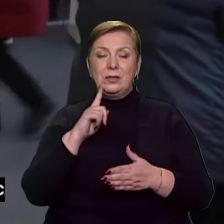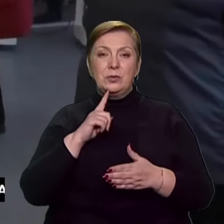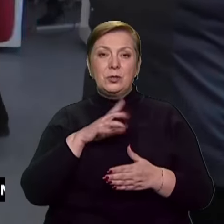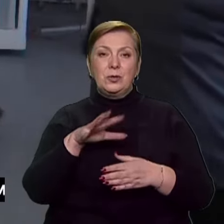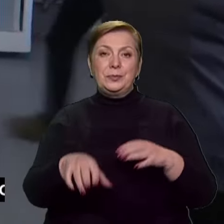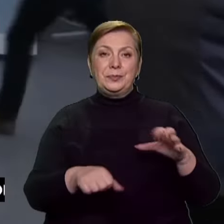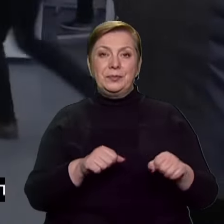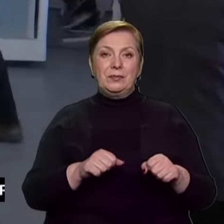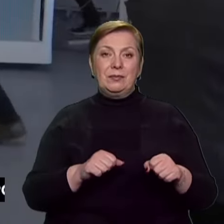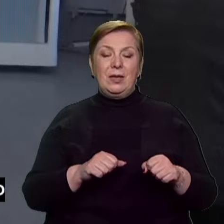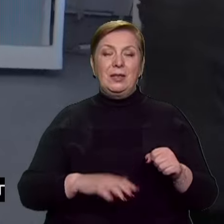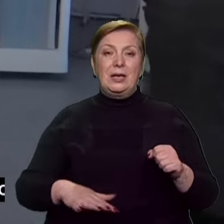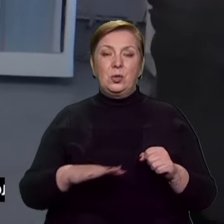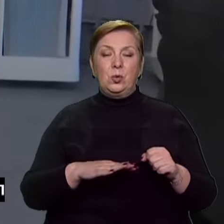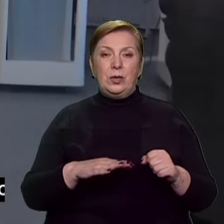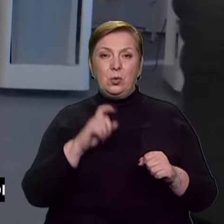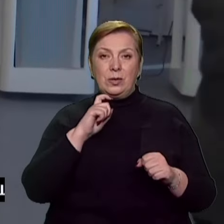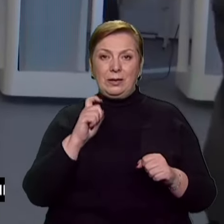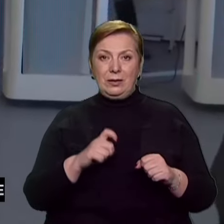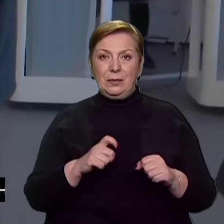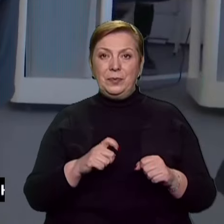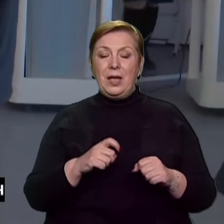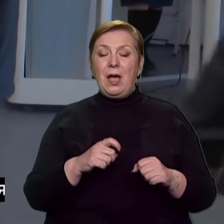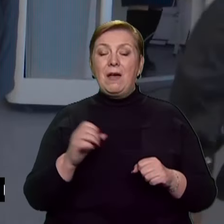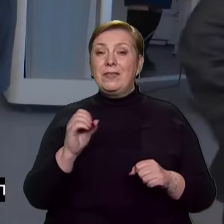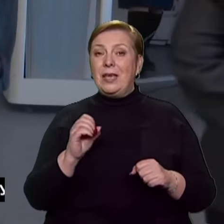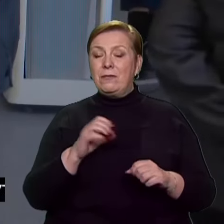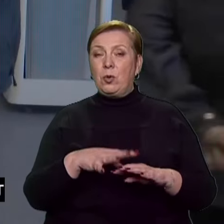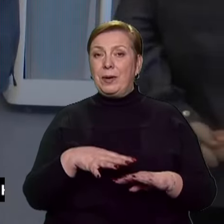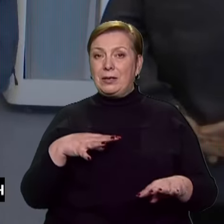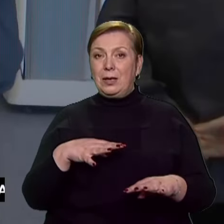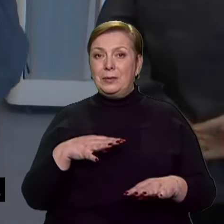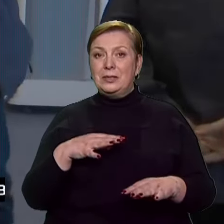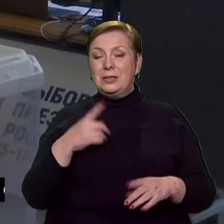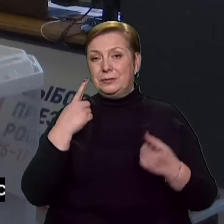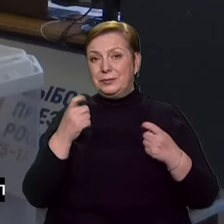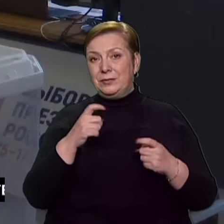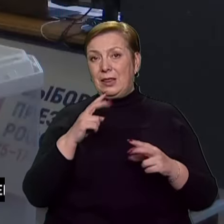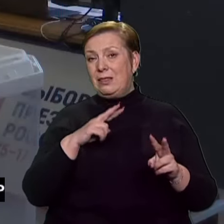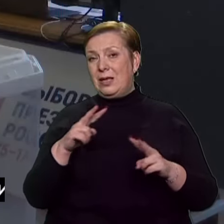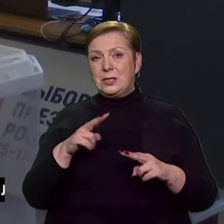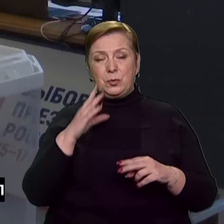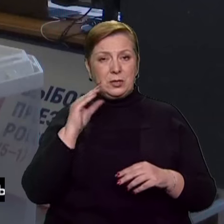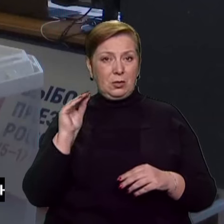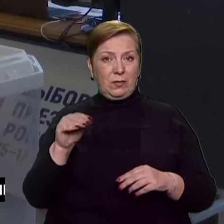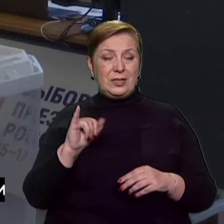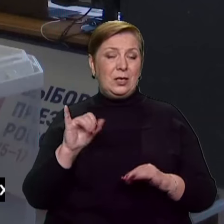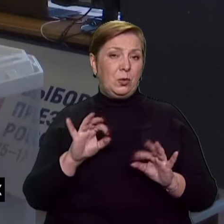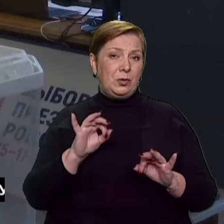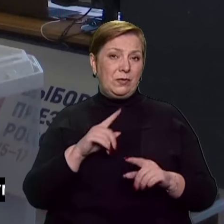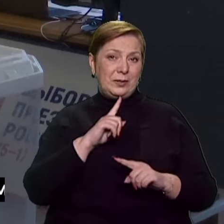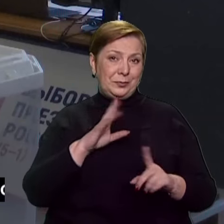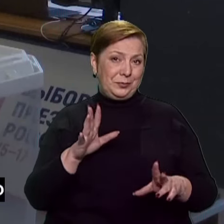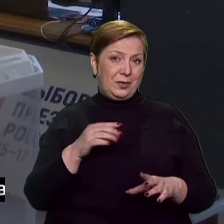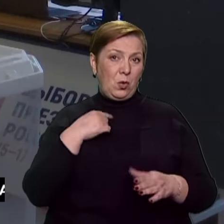у Міністерстві закордонних справ України. А у Європарламенті заявили, що не спостерігатимуть за виборчим процесом, тож і не будуть коментувати ані